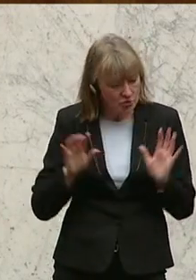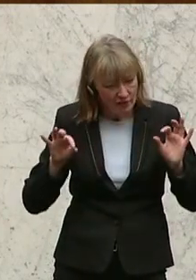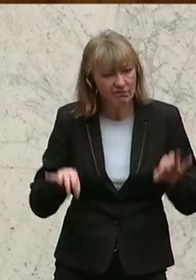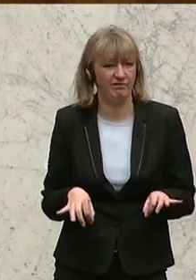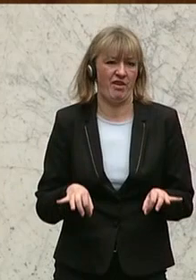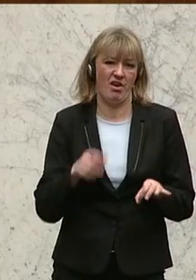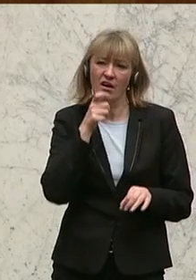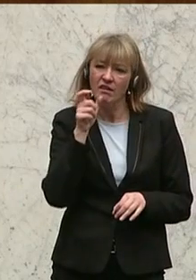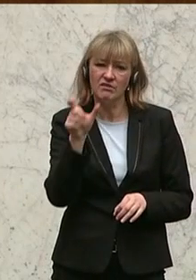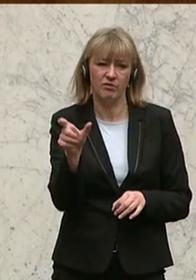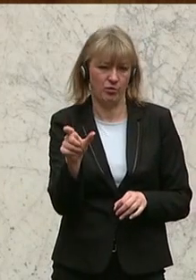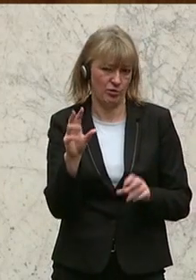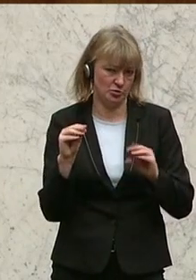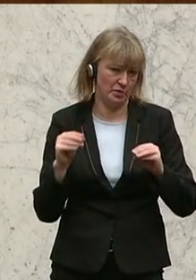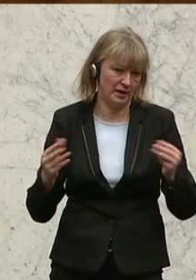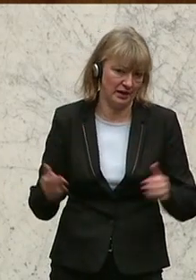reden.